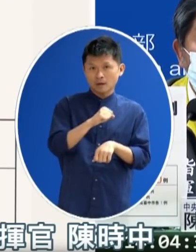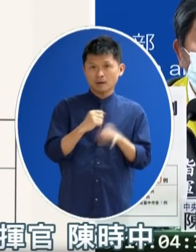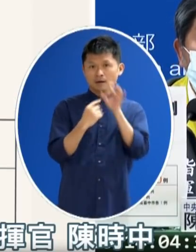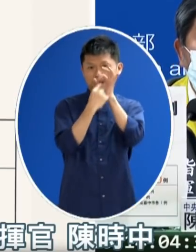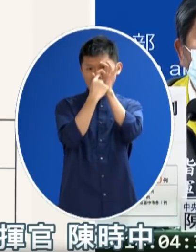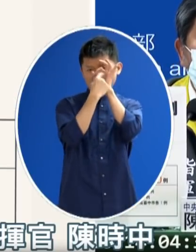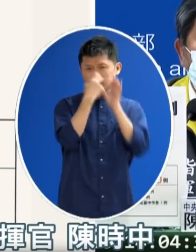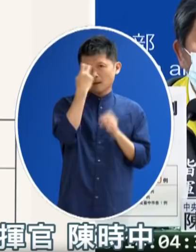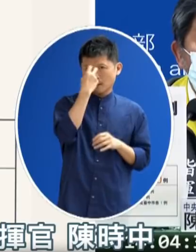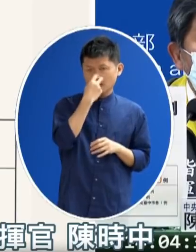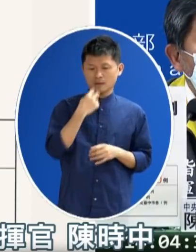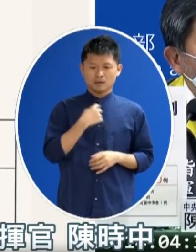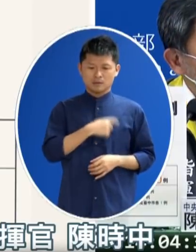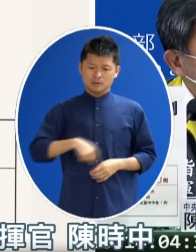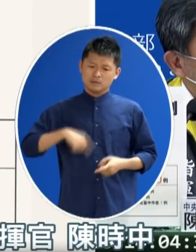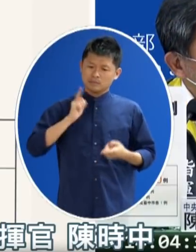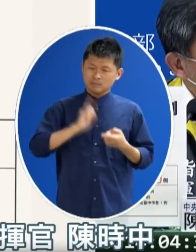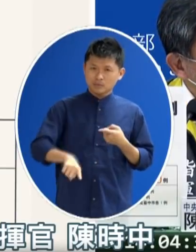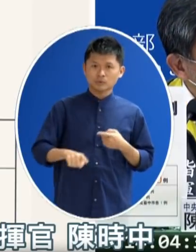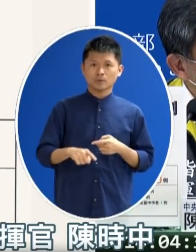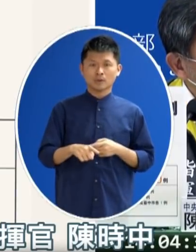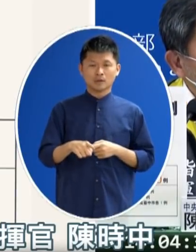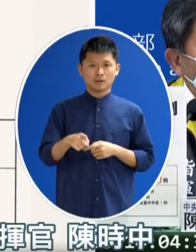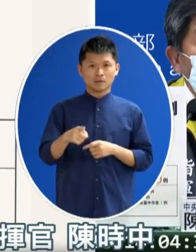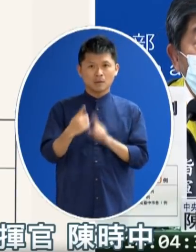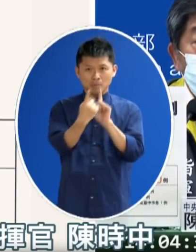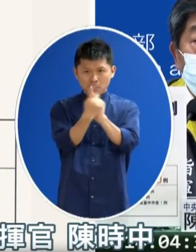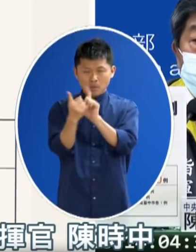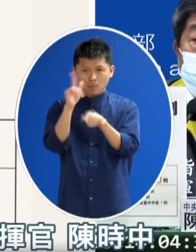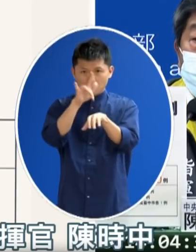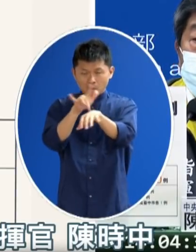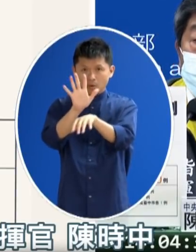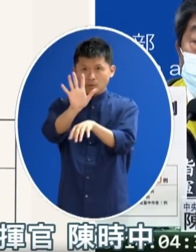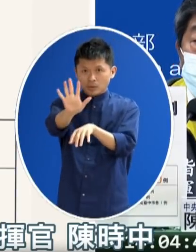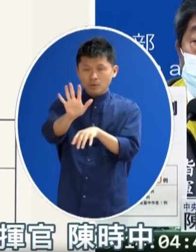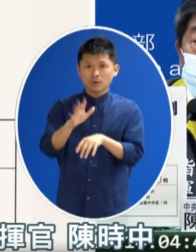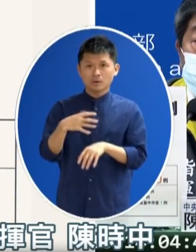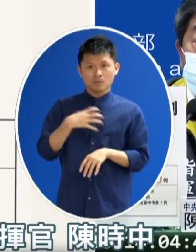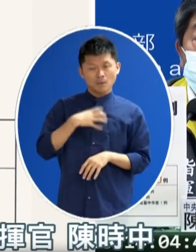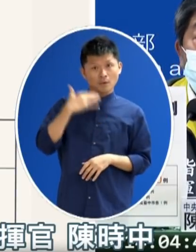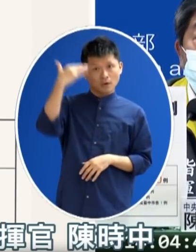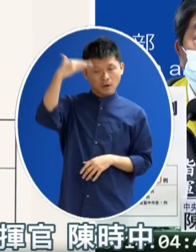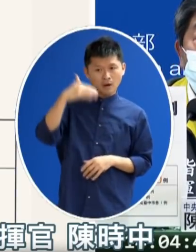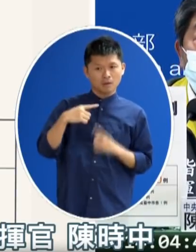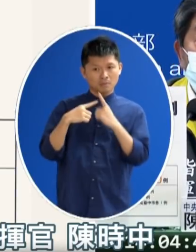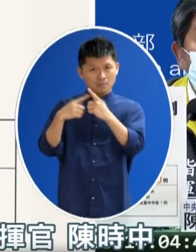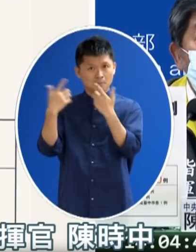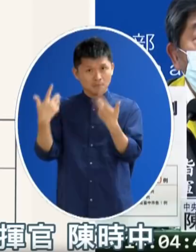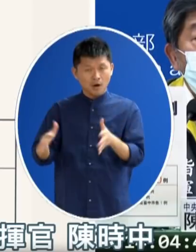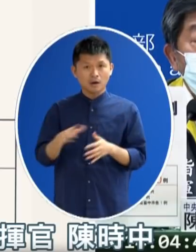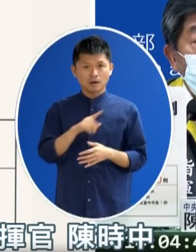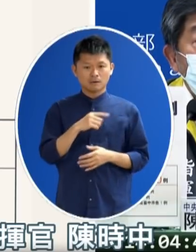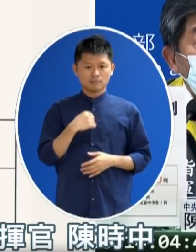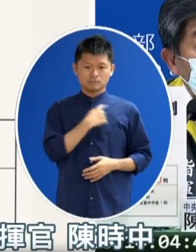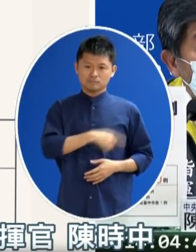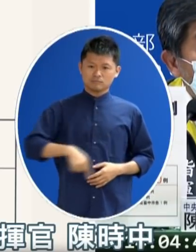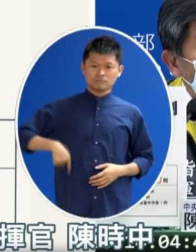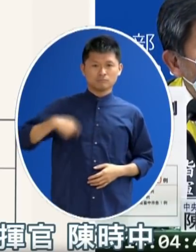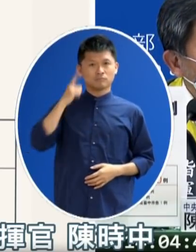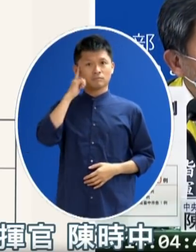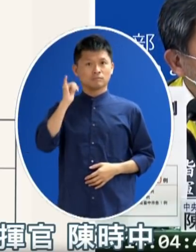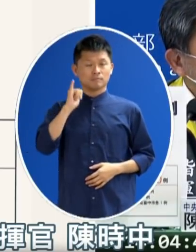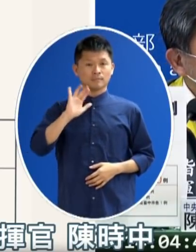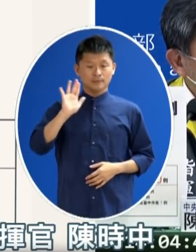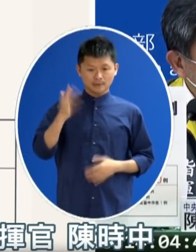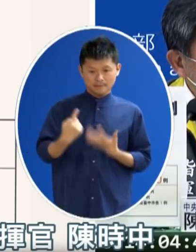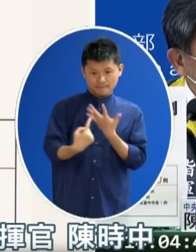尤其是有症状有接触或是在风险区域，那把这些哈能够把自己哈，就说无症状的也能够找